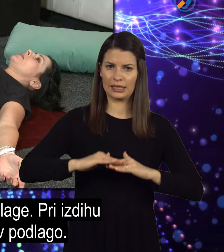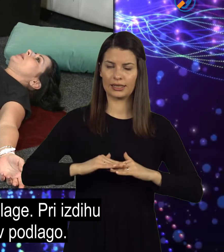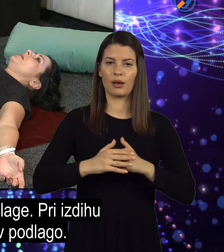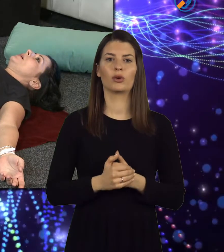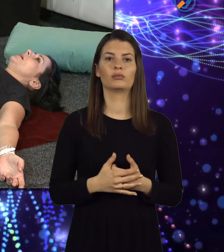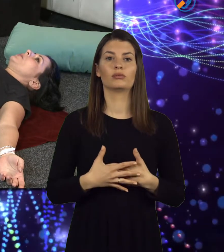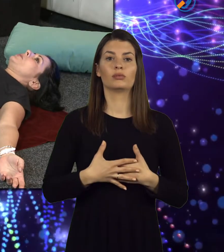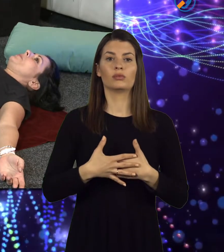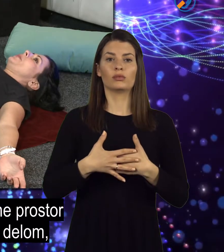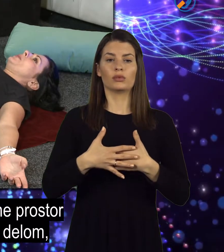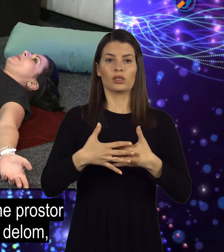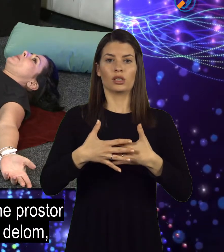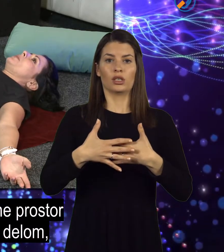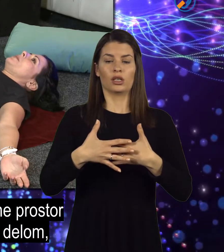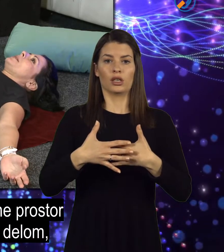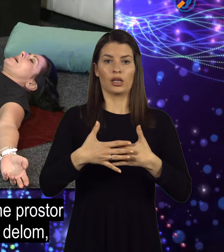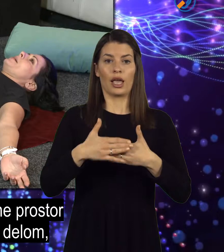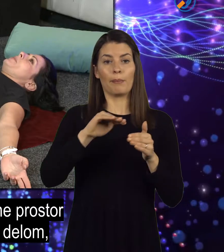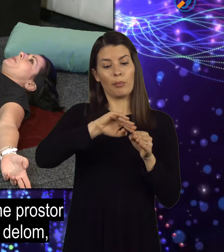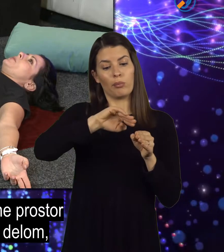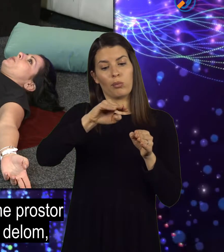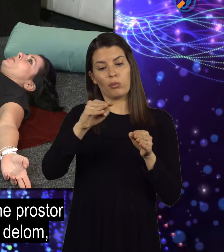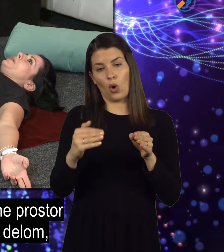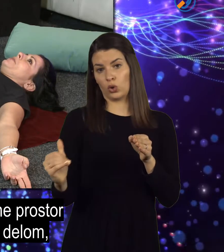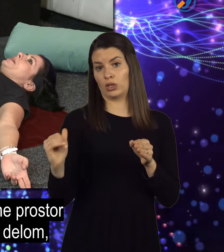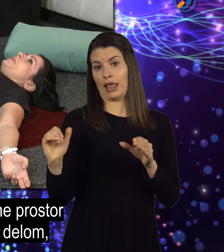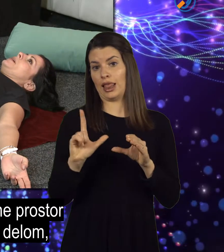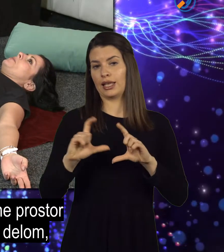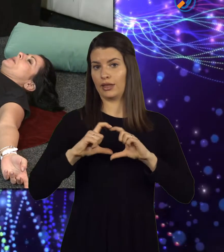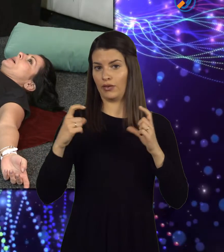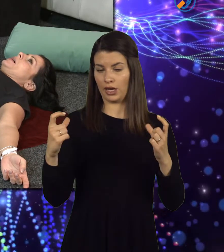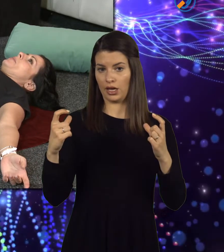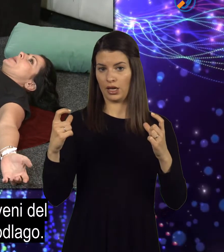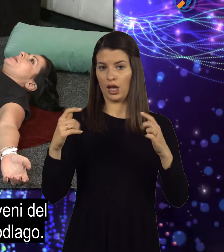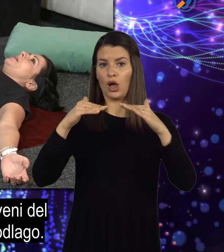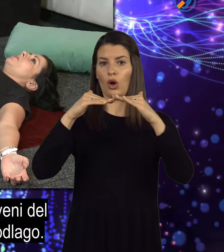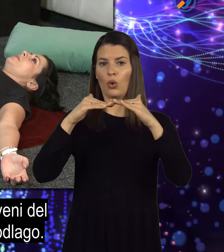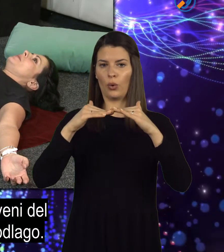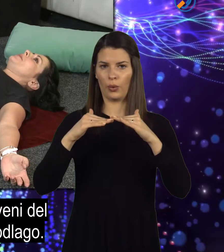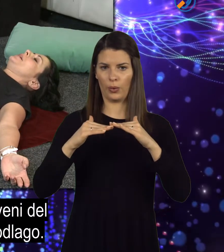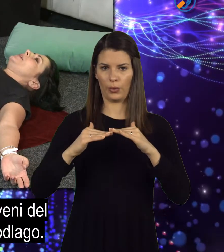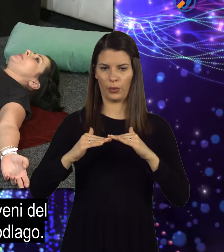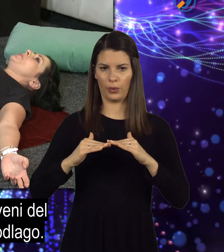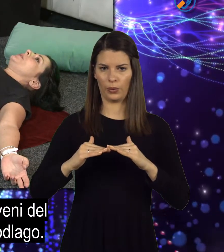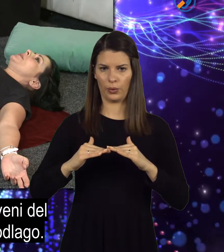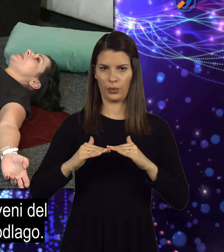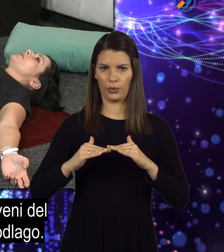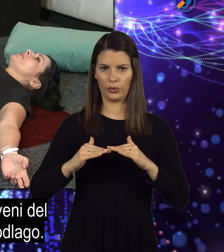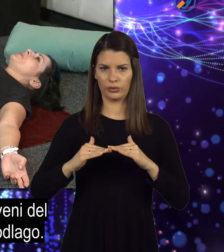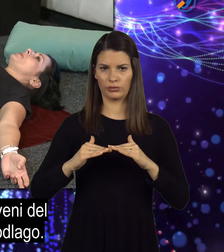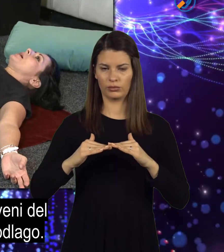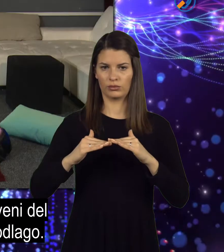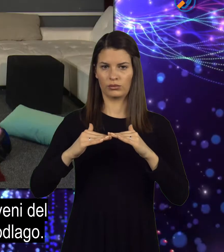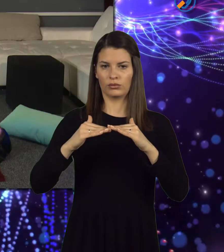podlago. Torej pri vdihu nastane prostor pod ledvenim delom, pri izdihu ledveni del pritisneš